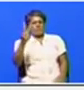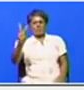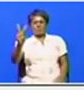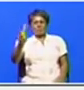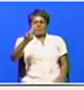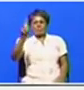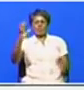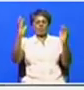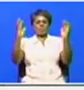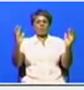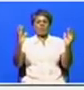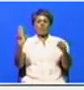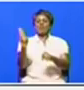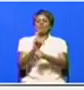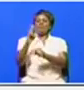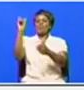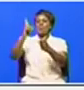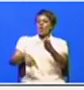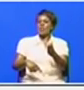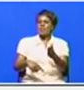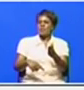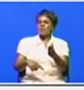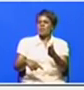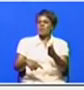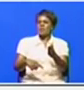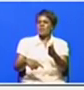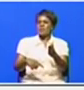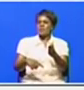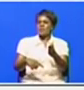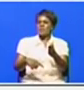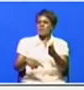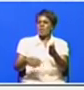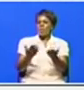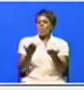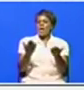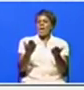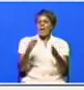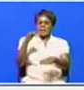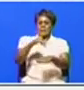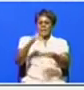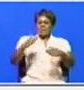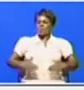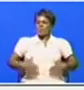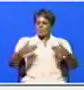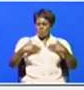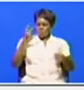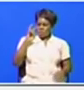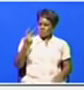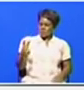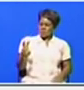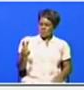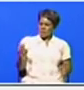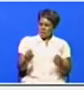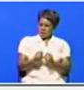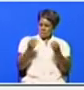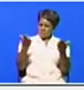vikubwa: silaha gani imetumika na imepiga mahala gani wa mwili. Sasa ukiangalia matukio ya